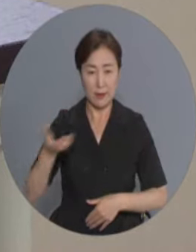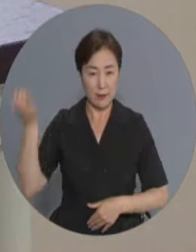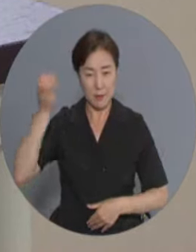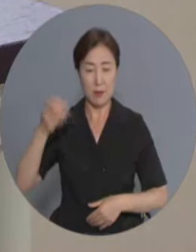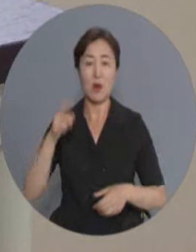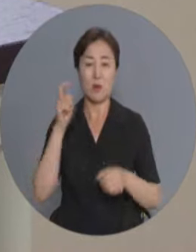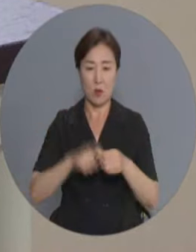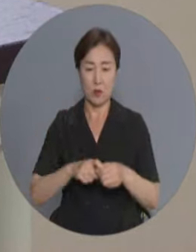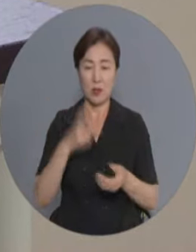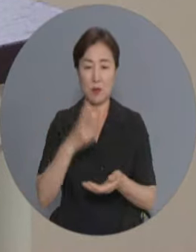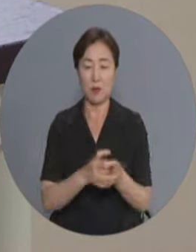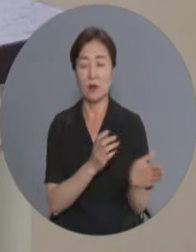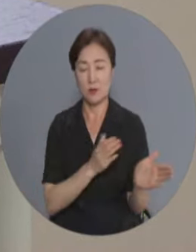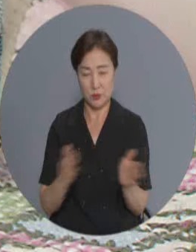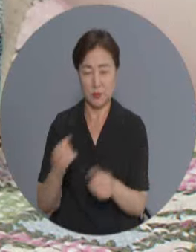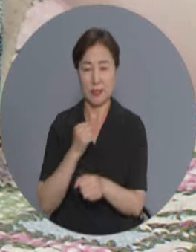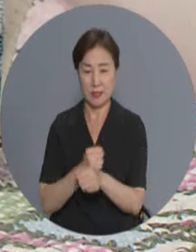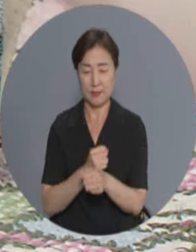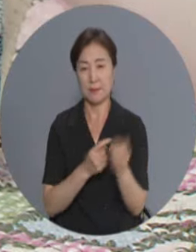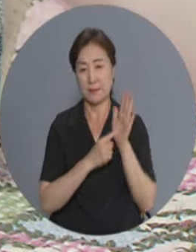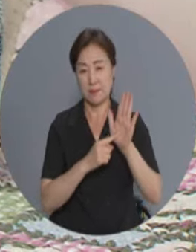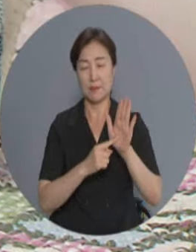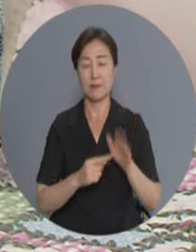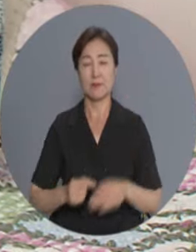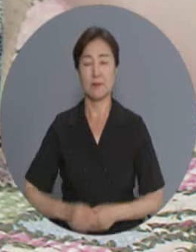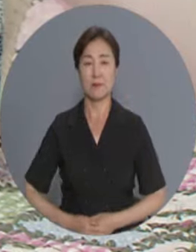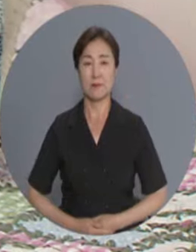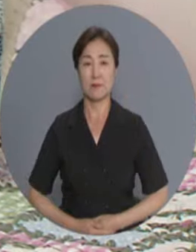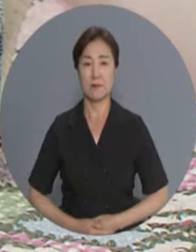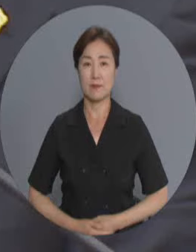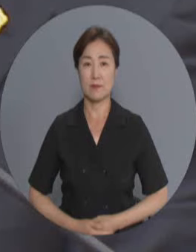목적으로 법안을 마련했다고 설명했습니다.